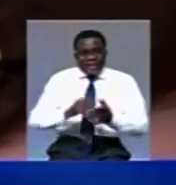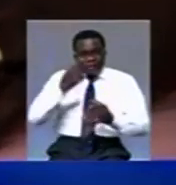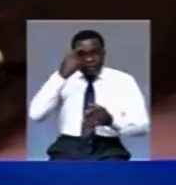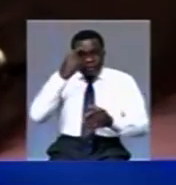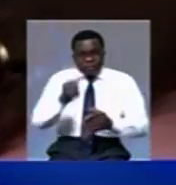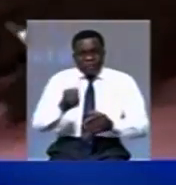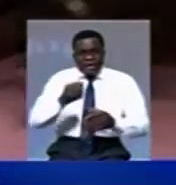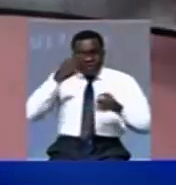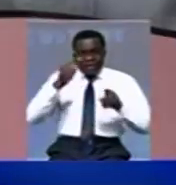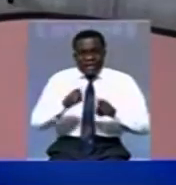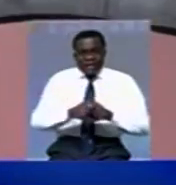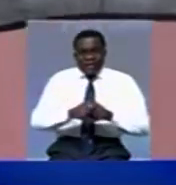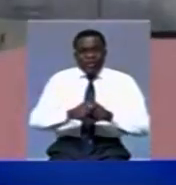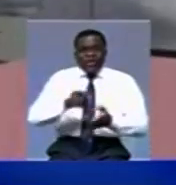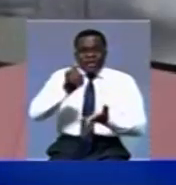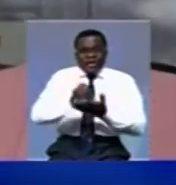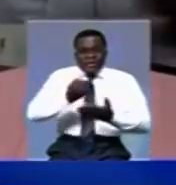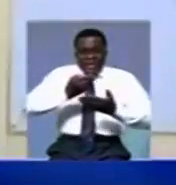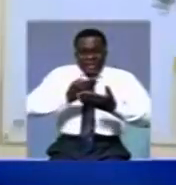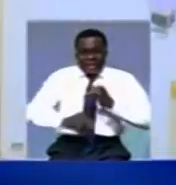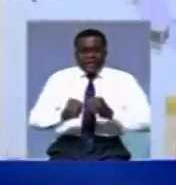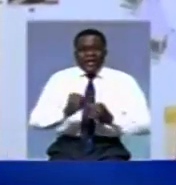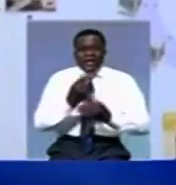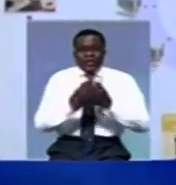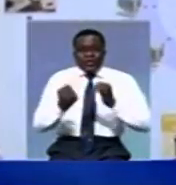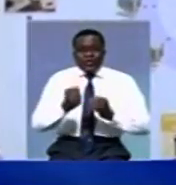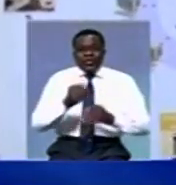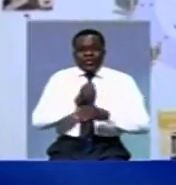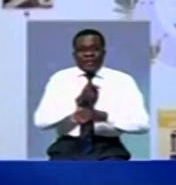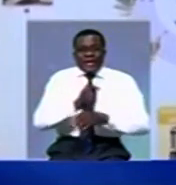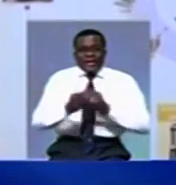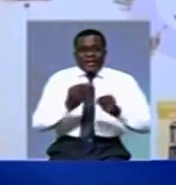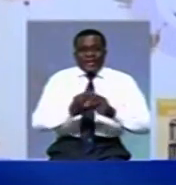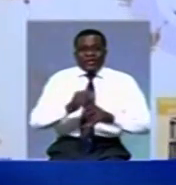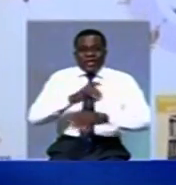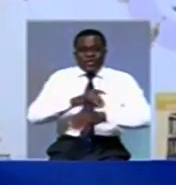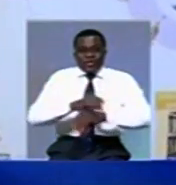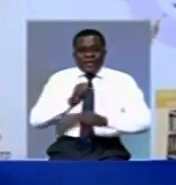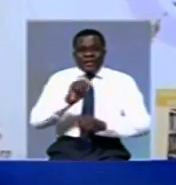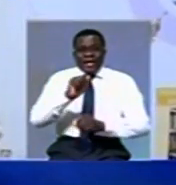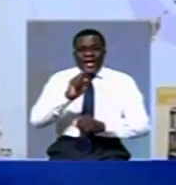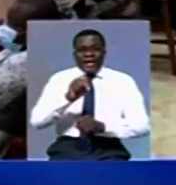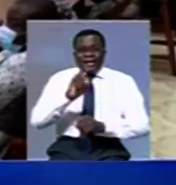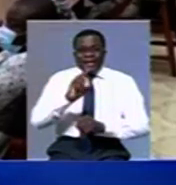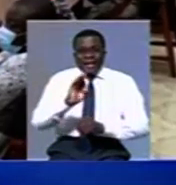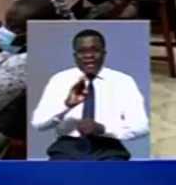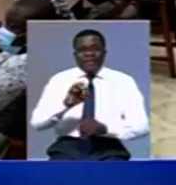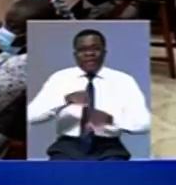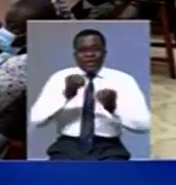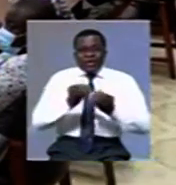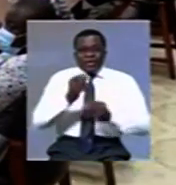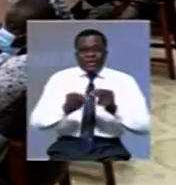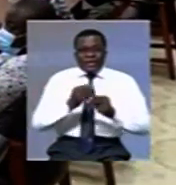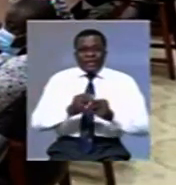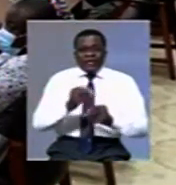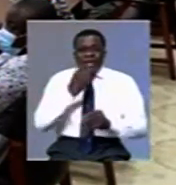mémorandum d'entente qui marque la naissance du couple Agence nationale du domaine et du foncier ANDF, Conseil national